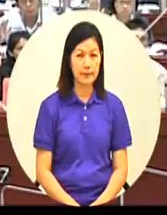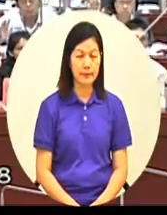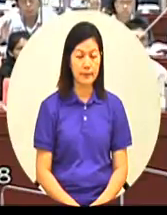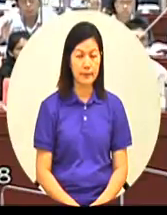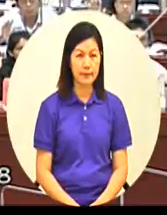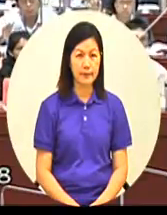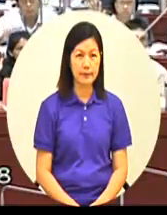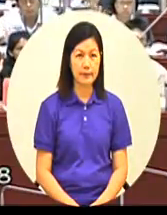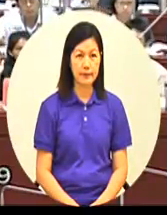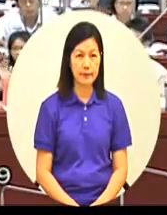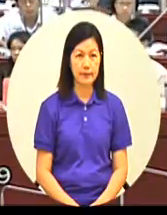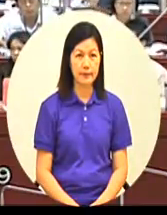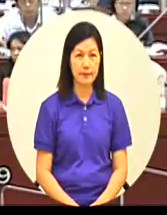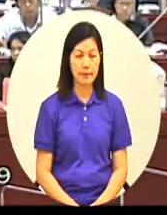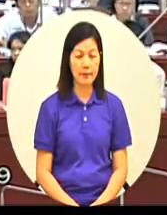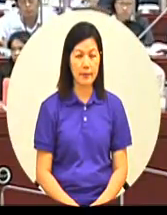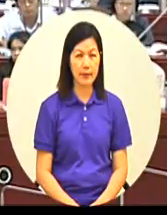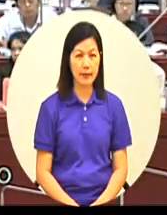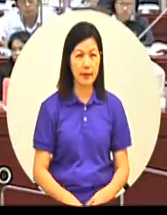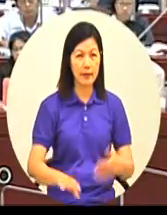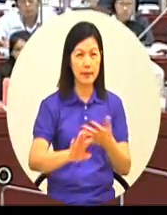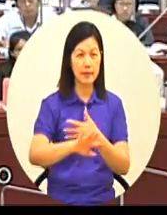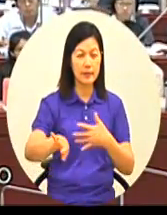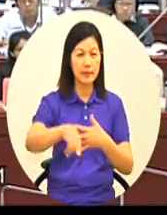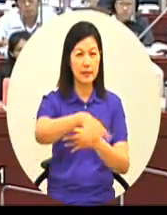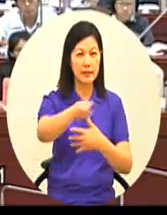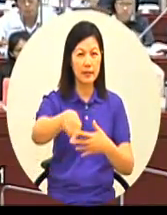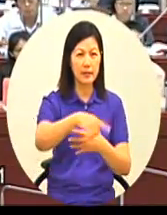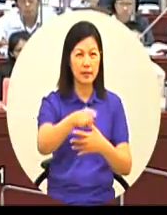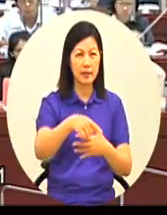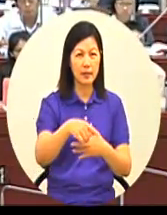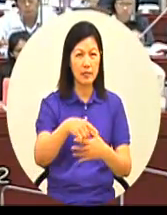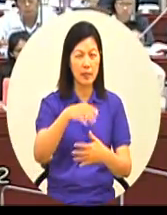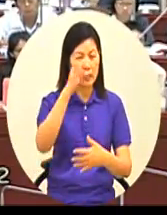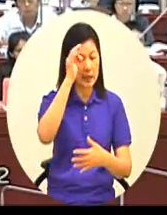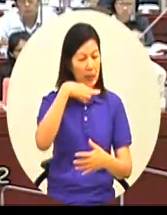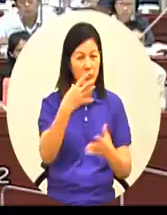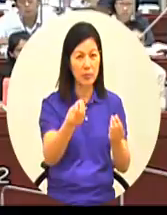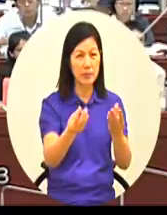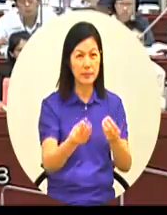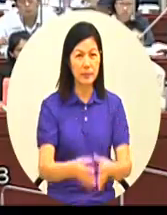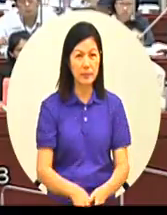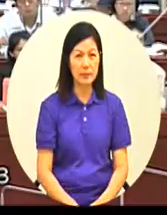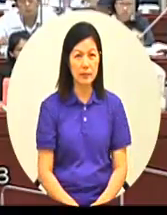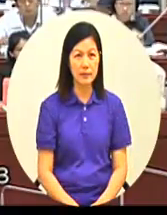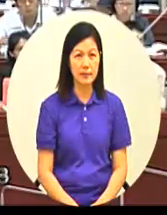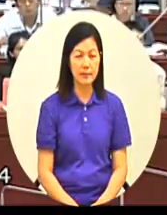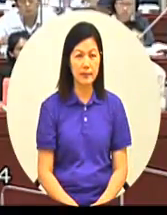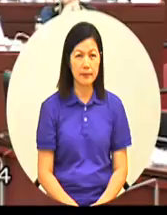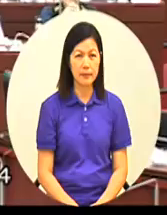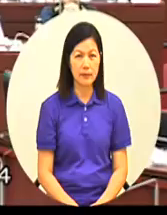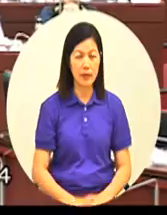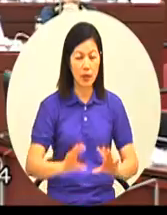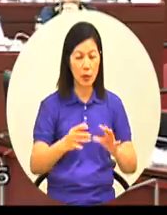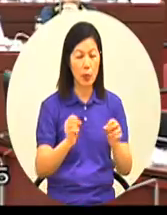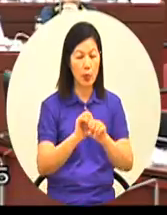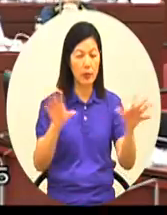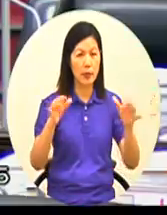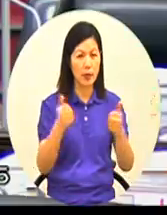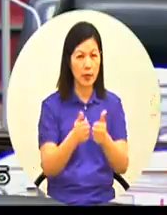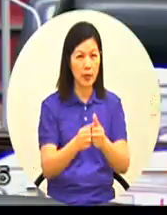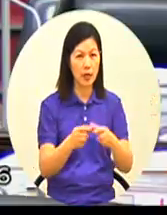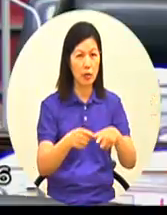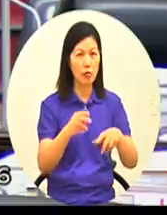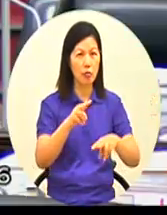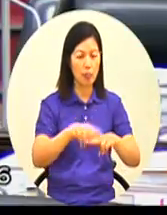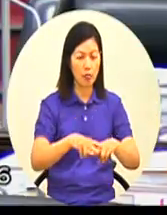好，还是只有研考会，请问一下，其他的人都没有去进过这个网站，对不对？这是国发会办的，叫做公共政策